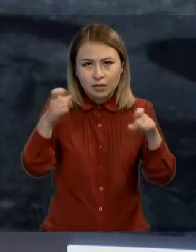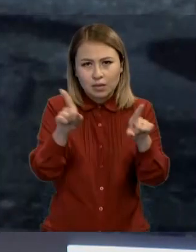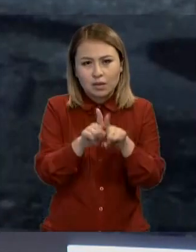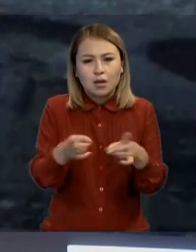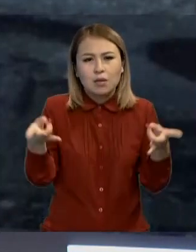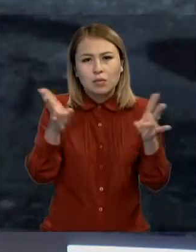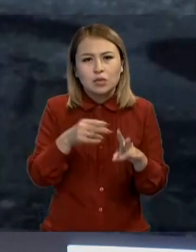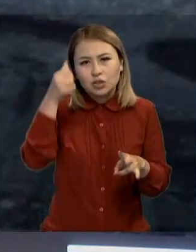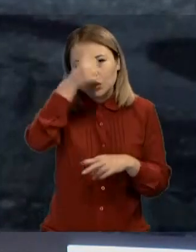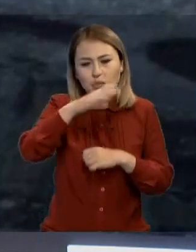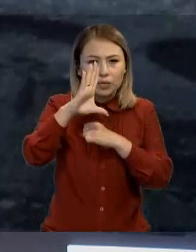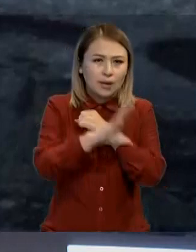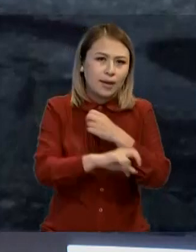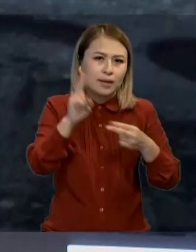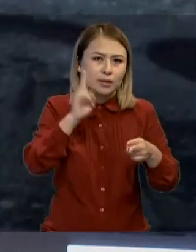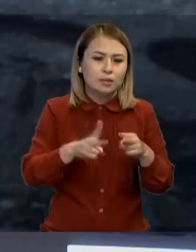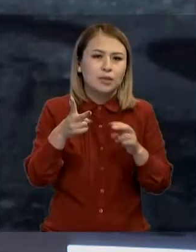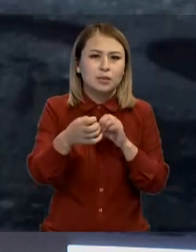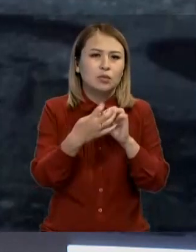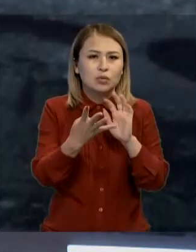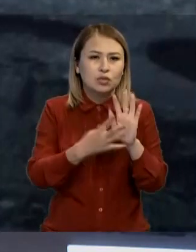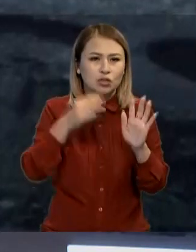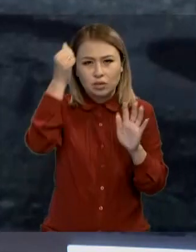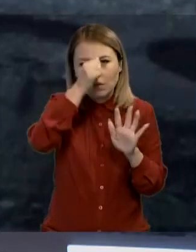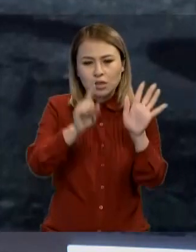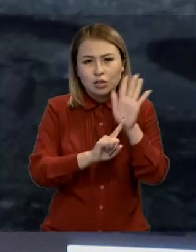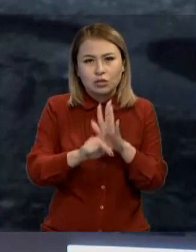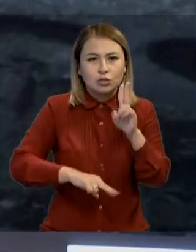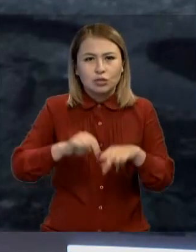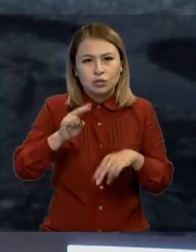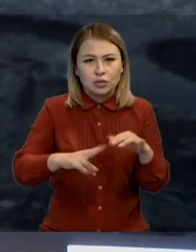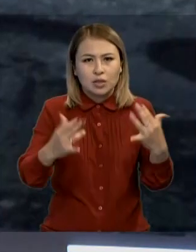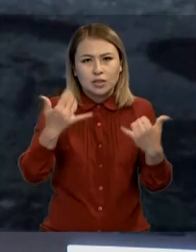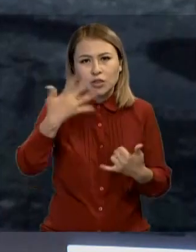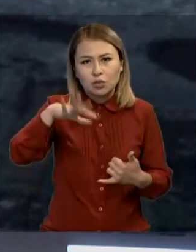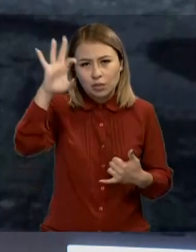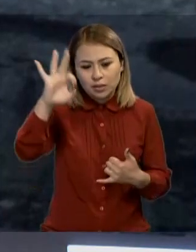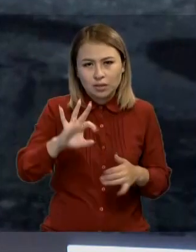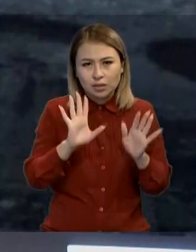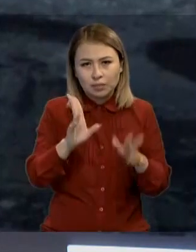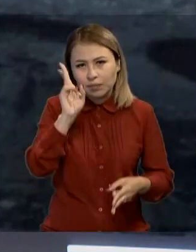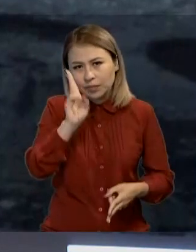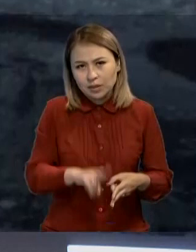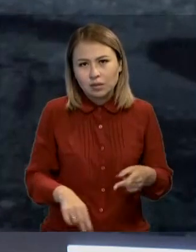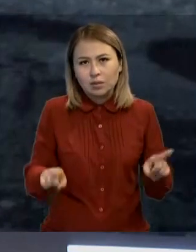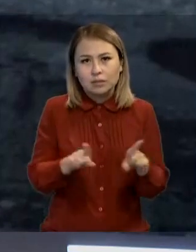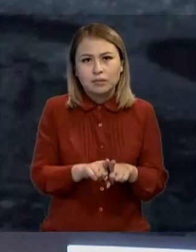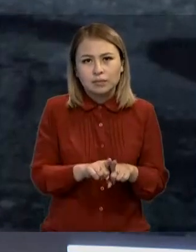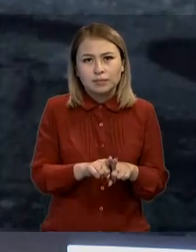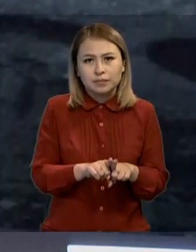деп мәлімдеді. Қалған бөлігі жыл соңында аяқталады. 2019 жылы басталған құрылыстың қазір 50% ғана